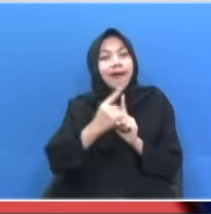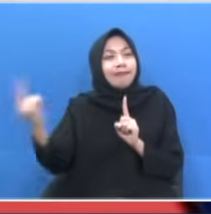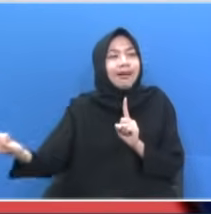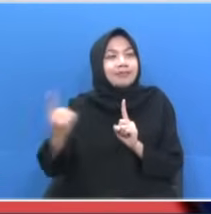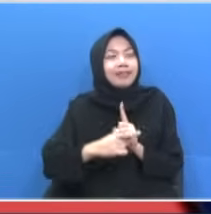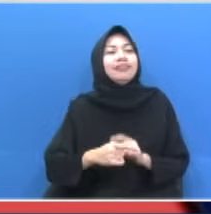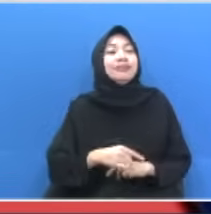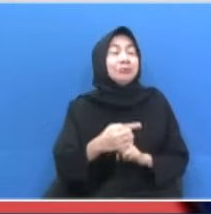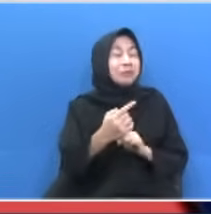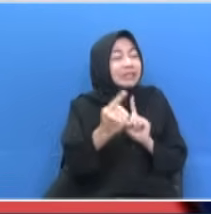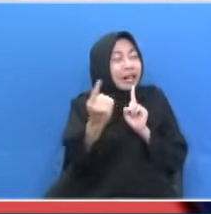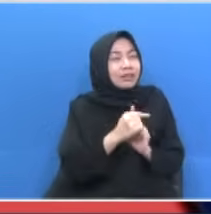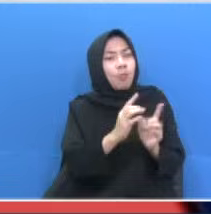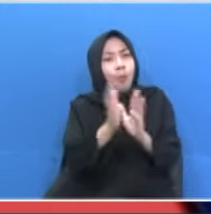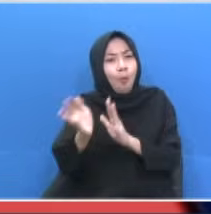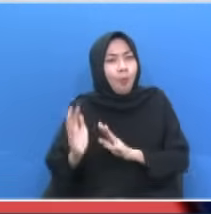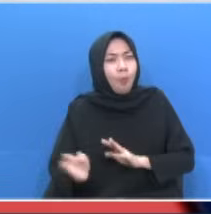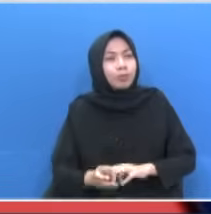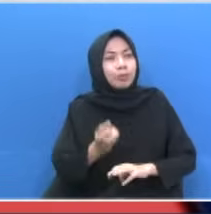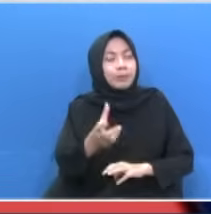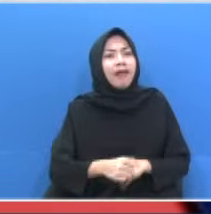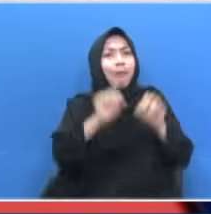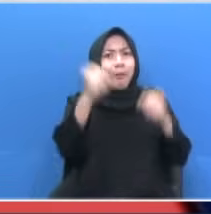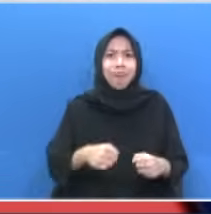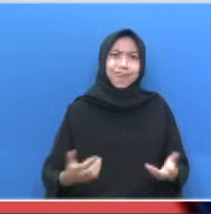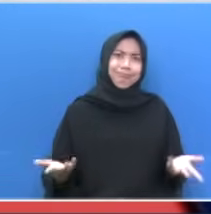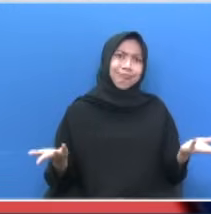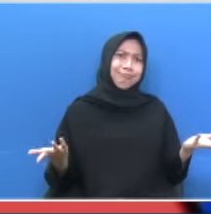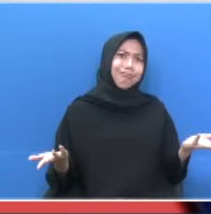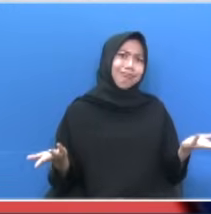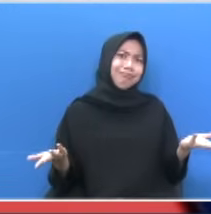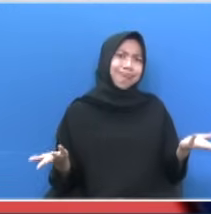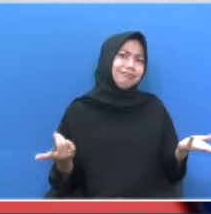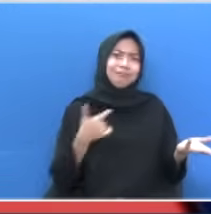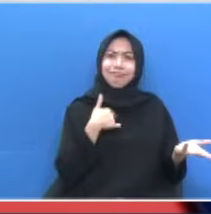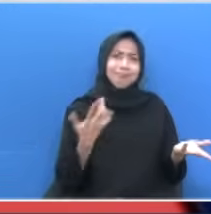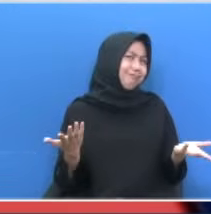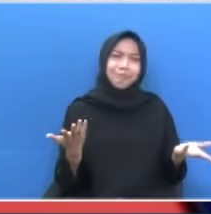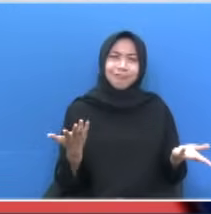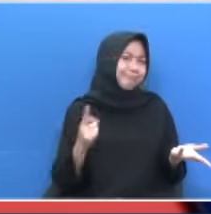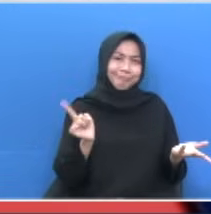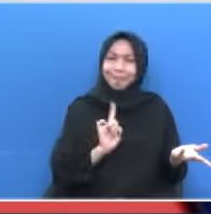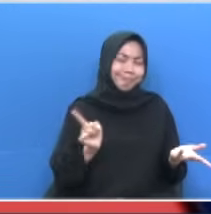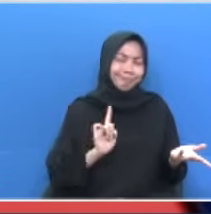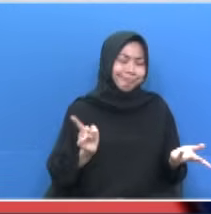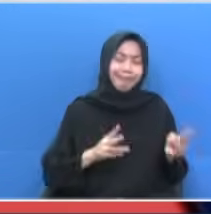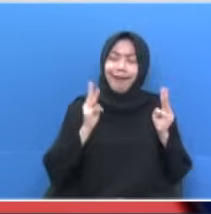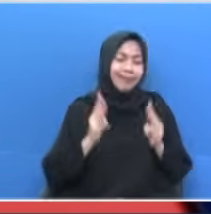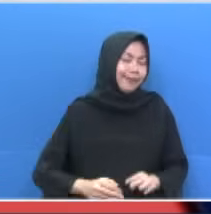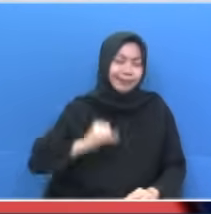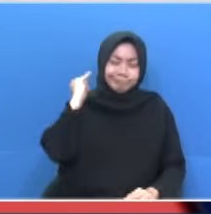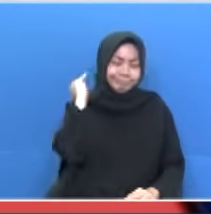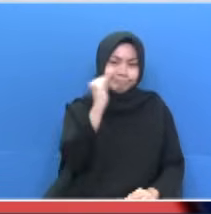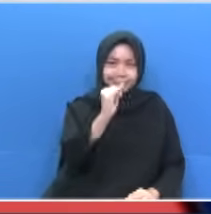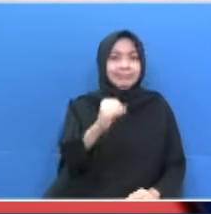lalu kemudian ini kan Menurut kami benar-benar tidak pantas ya dan tidak beretika karena